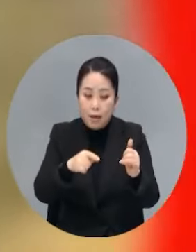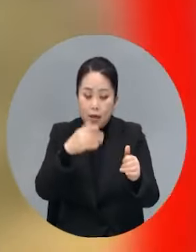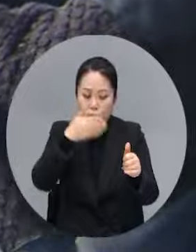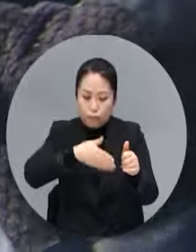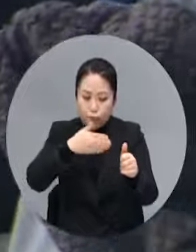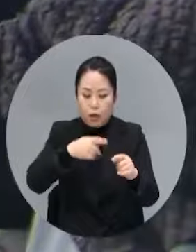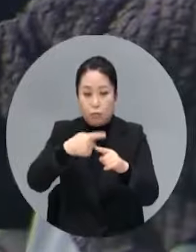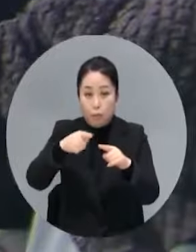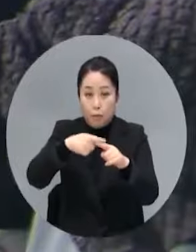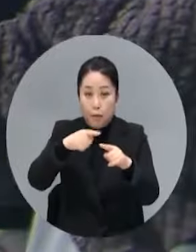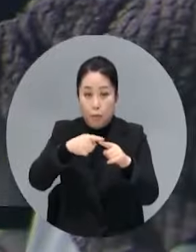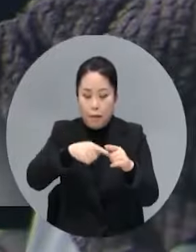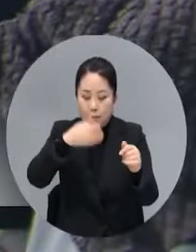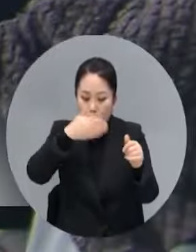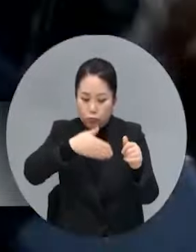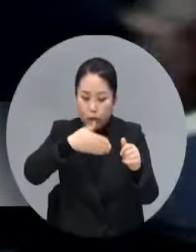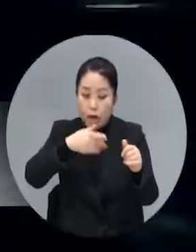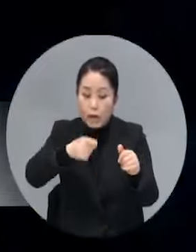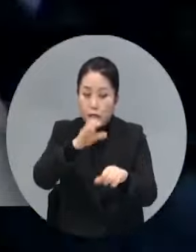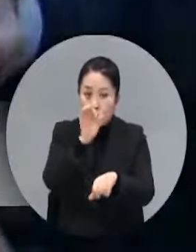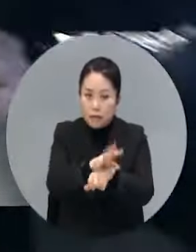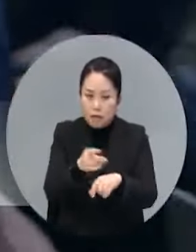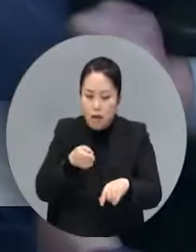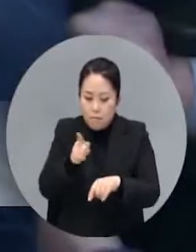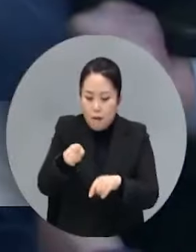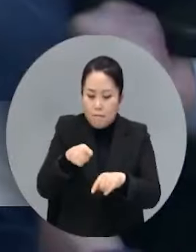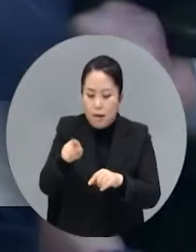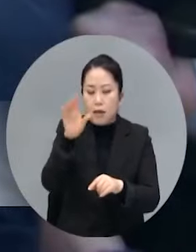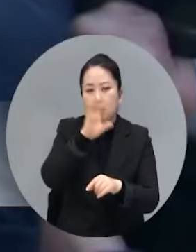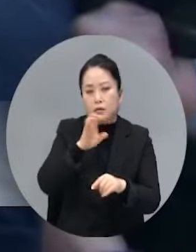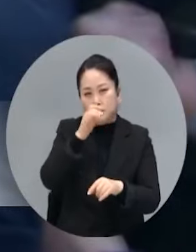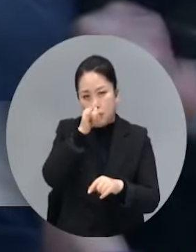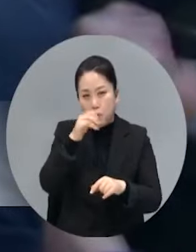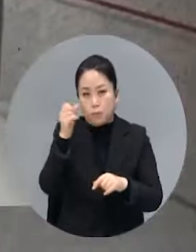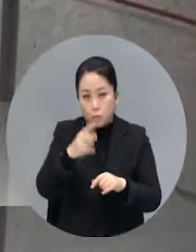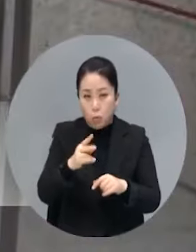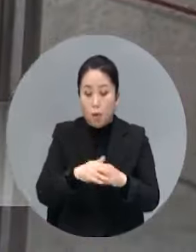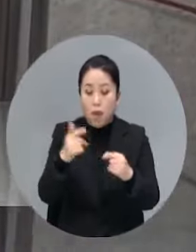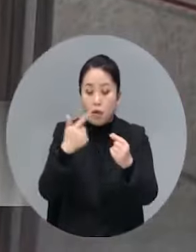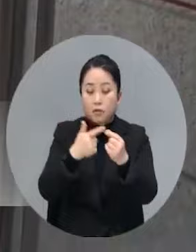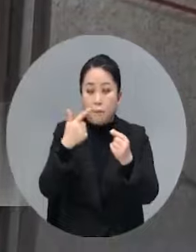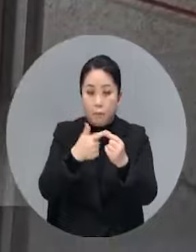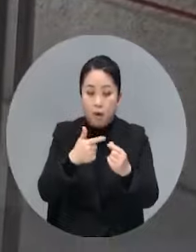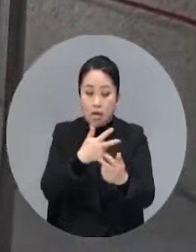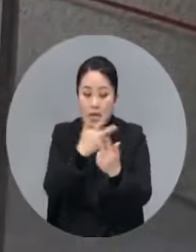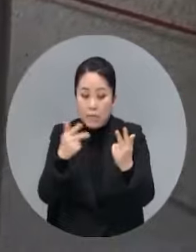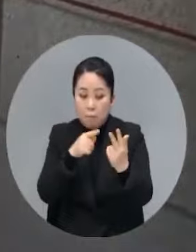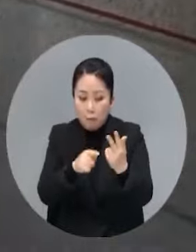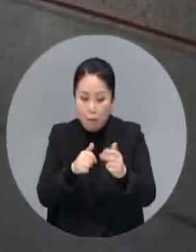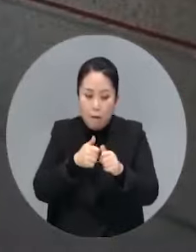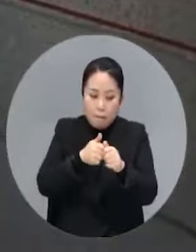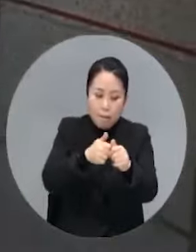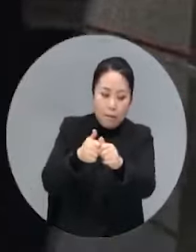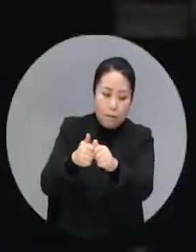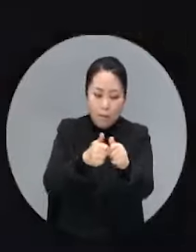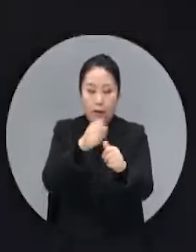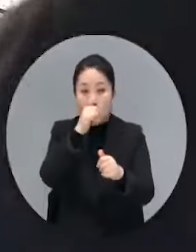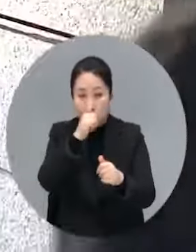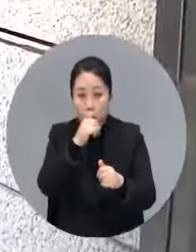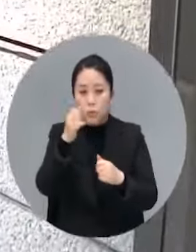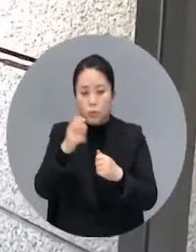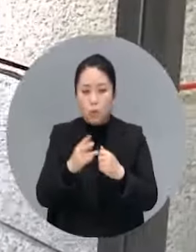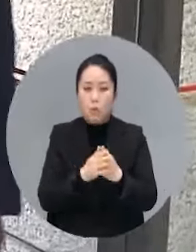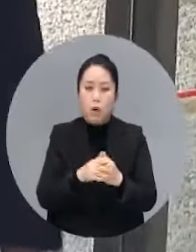하고 범행 당일을 포함해 6차례나 이 대표의 동선을 따라 이동하는 등 치밀하게 범행을 준비했다며